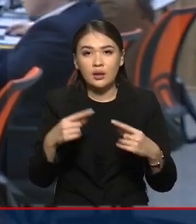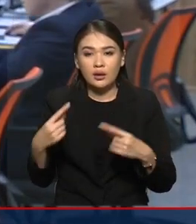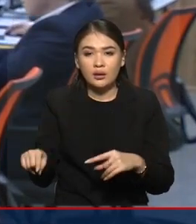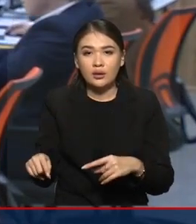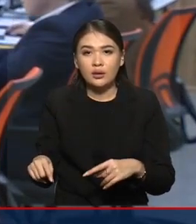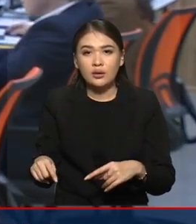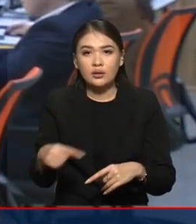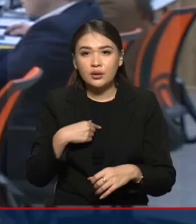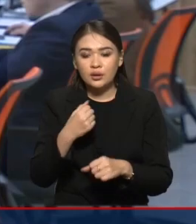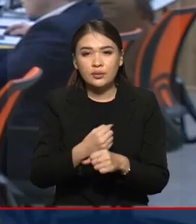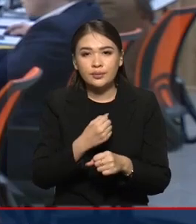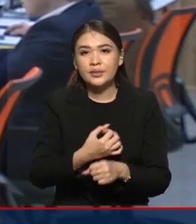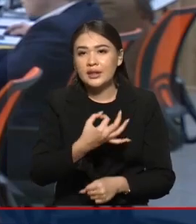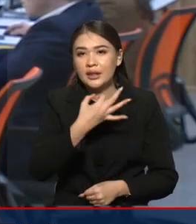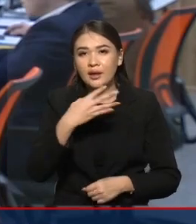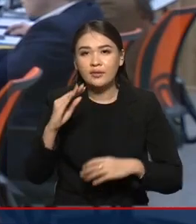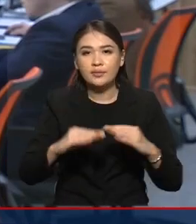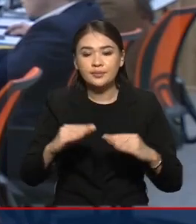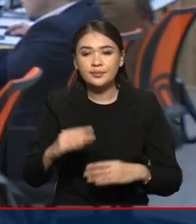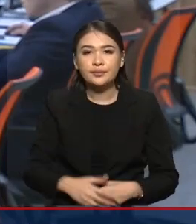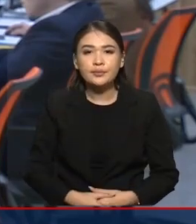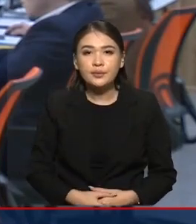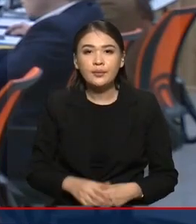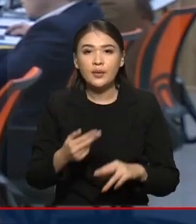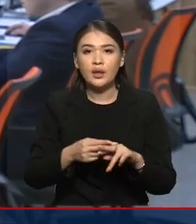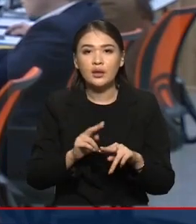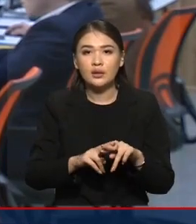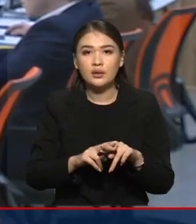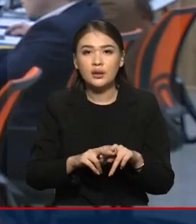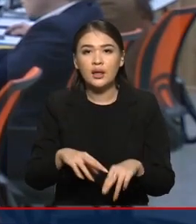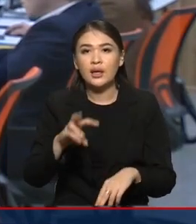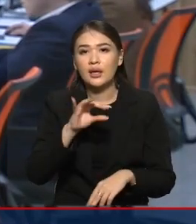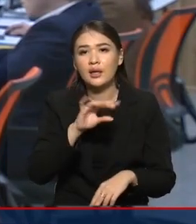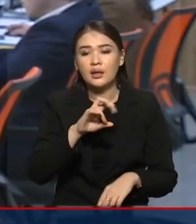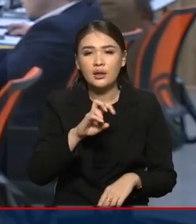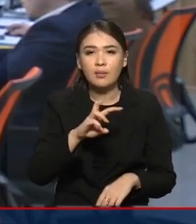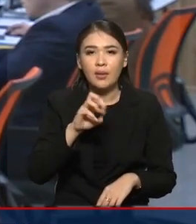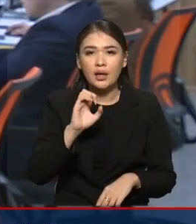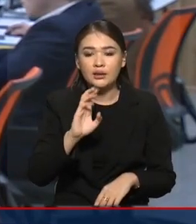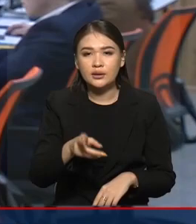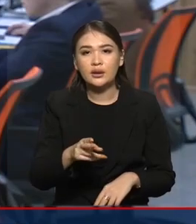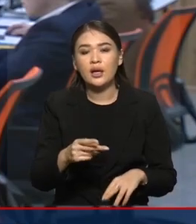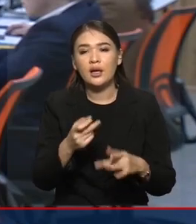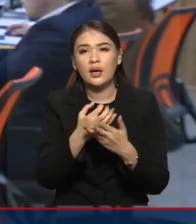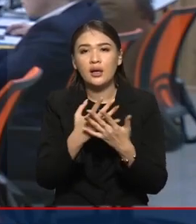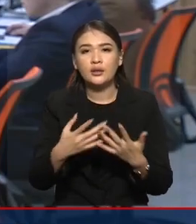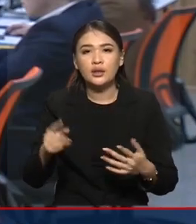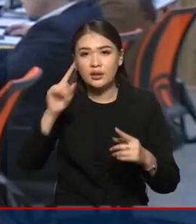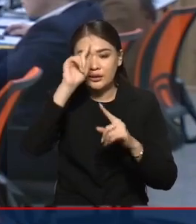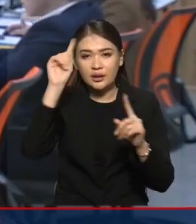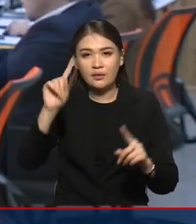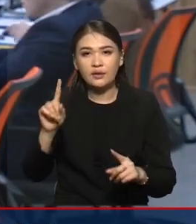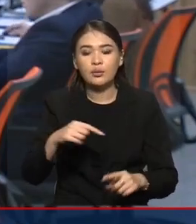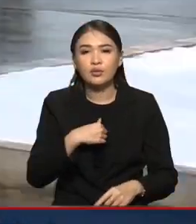заттарды мен құрастырды өте ұнаттым. Тіпті Марк Цукерберг, Илон Маск және Павел Дуров сияқты тұлғалардың